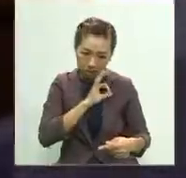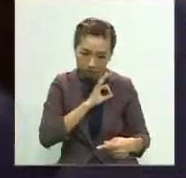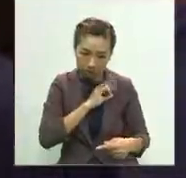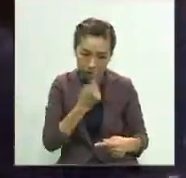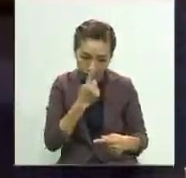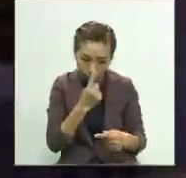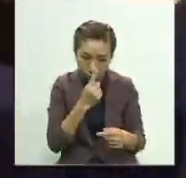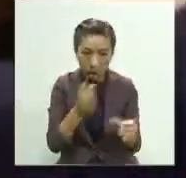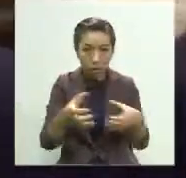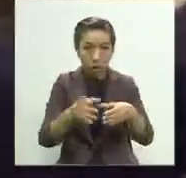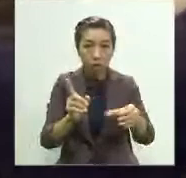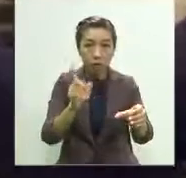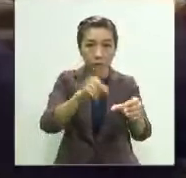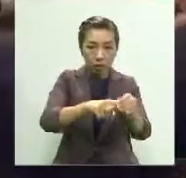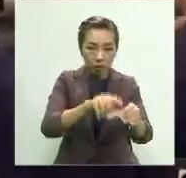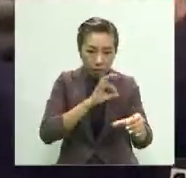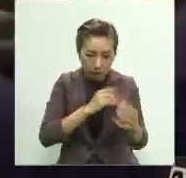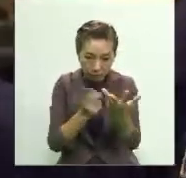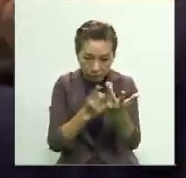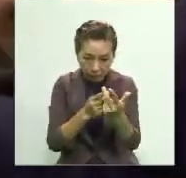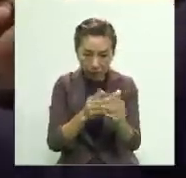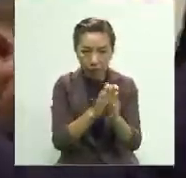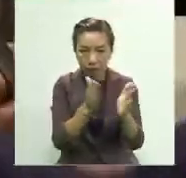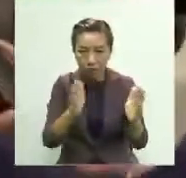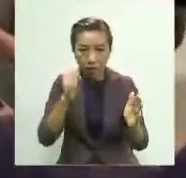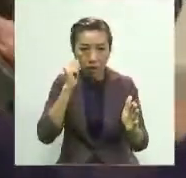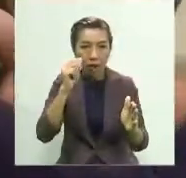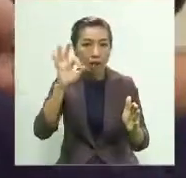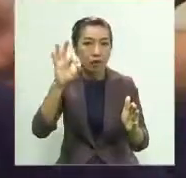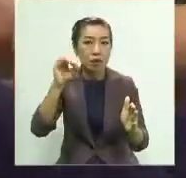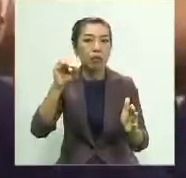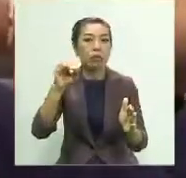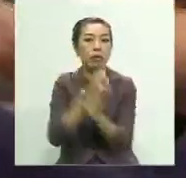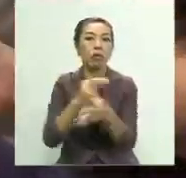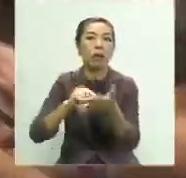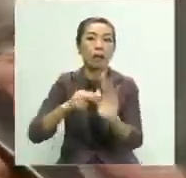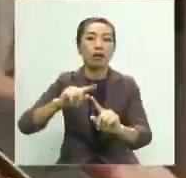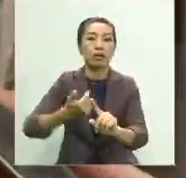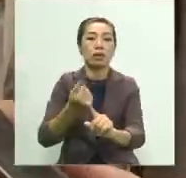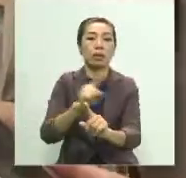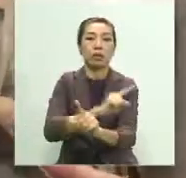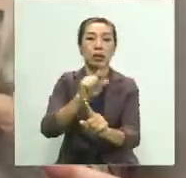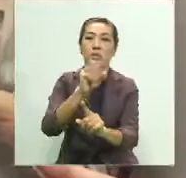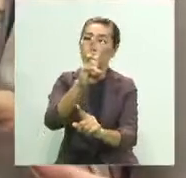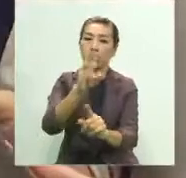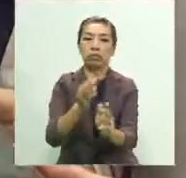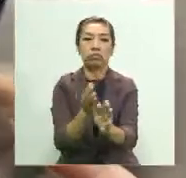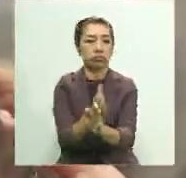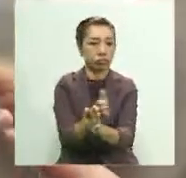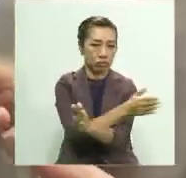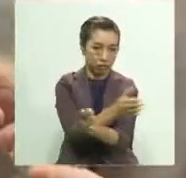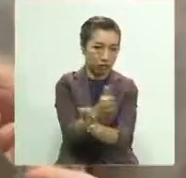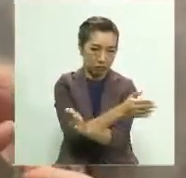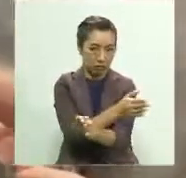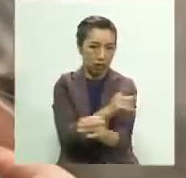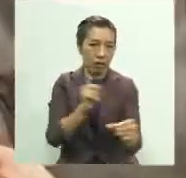ไม่ได้แล้วก็จะต้องเป็นสมาชิกพรรคภายในวันที่26พฤศจิกายนนี้เท่านั้นนอกจากนี้เนี่ยก็จะเปิดโอกาสให้พรรคการเมื